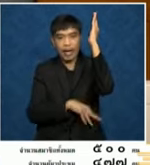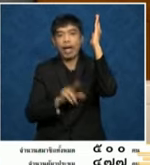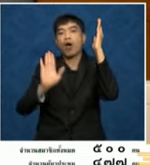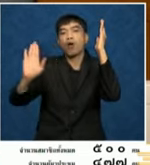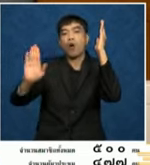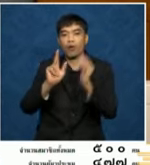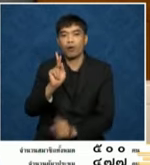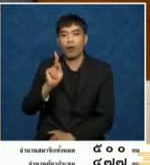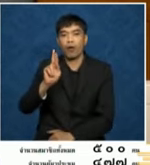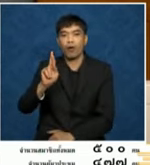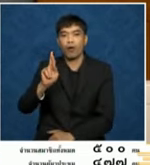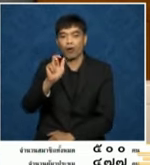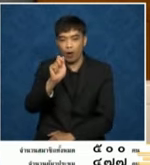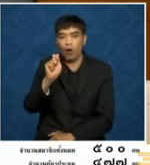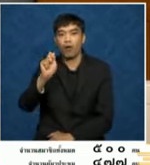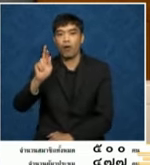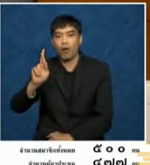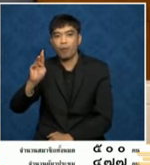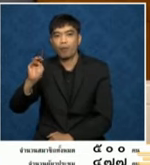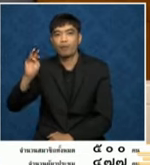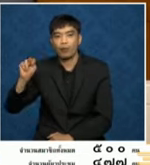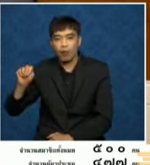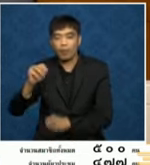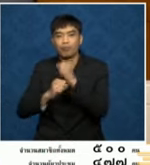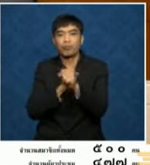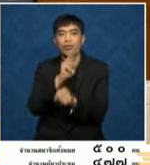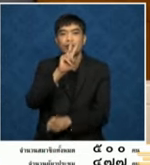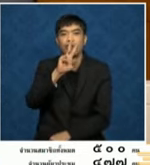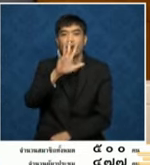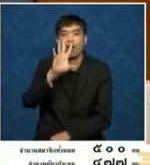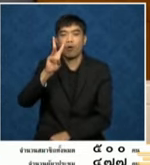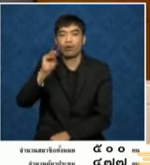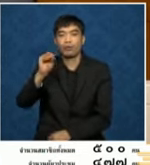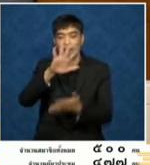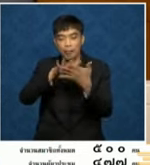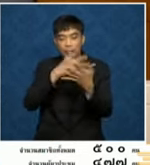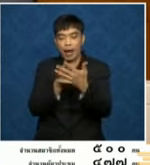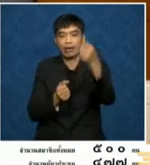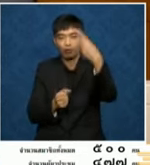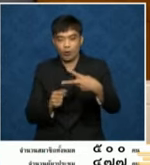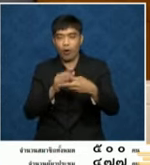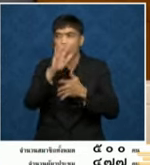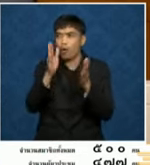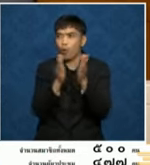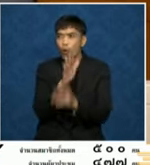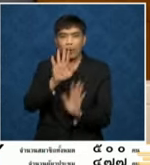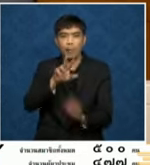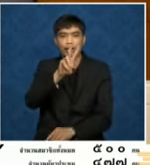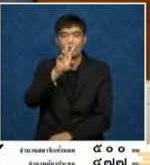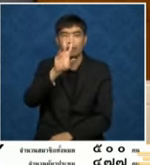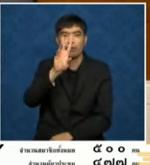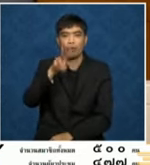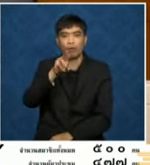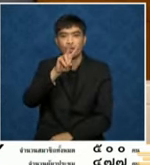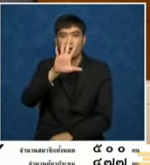ปี2567ซึ่งมีงบประมาณ2แผนงานหลักๆเนี่ยรวมทั้งสิ้น 6,052 ล้านบาทเศษน